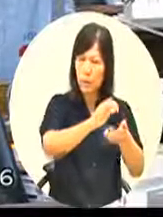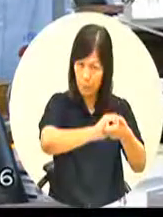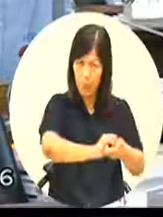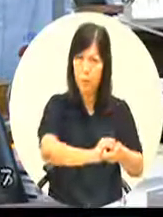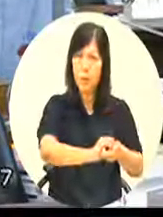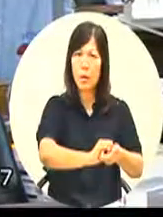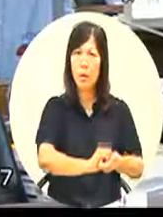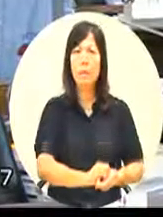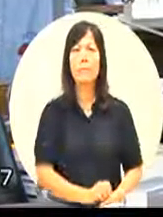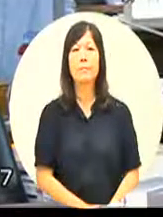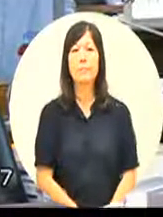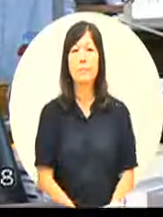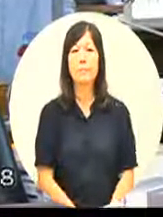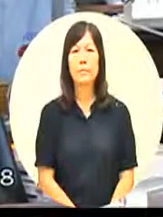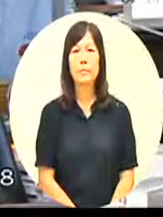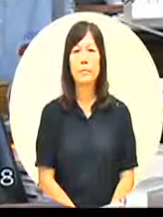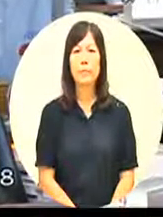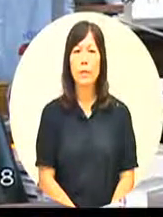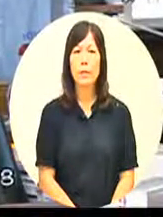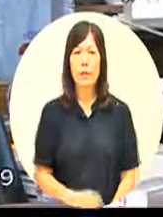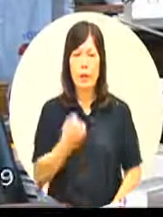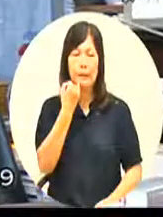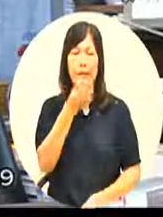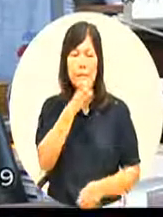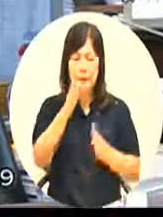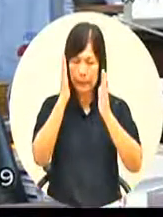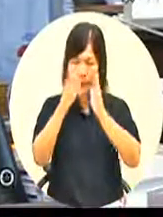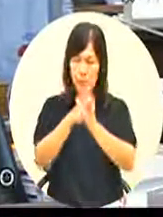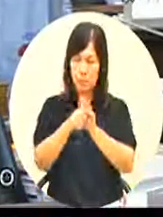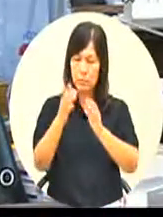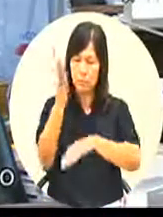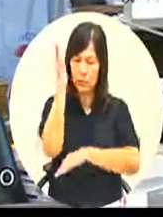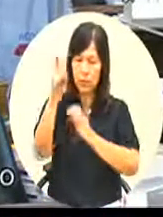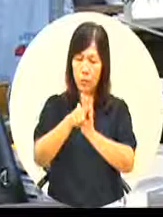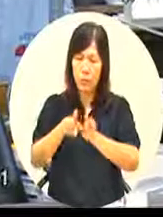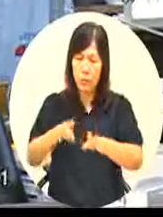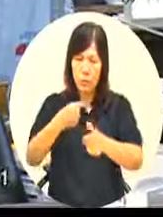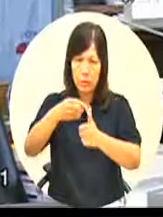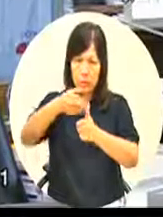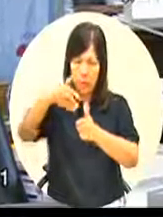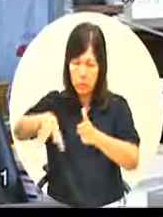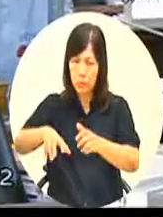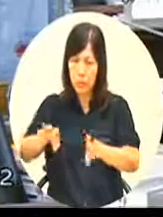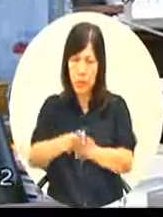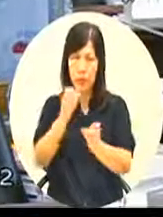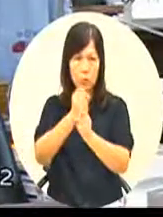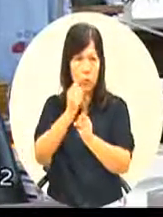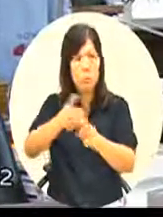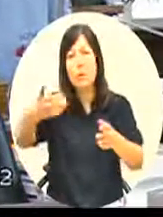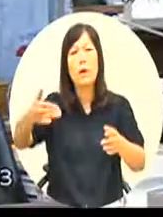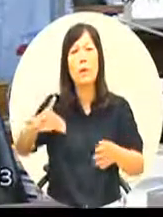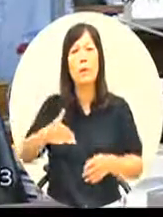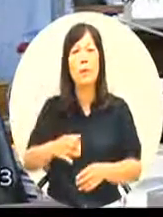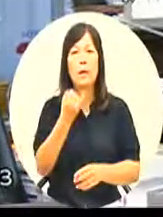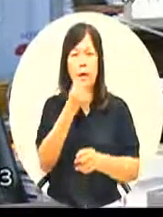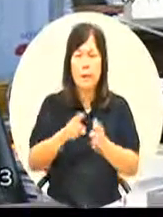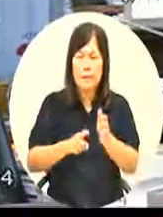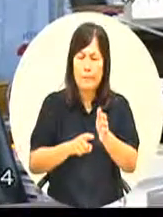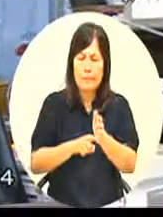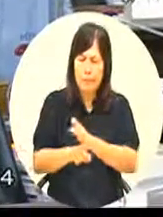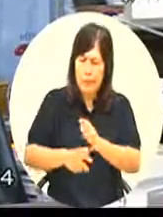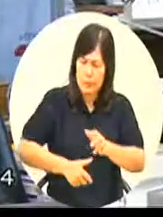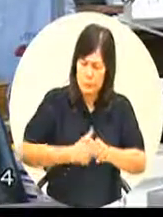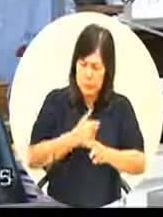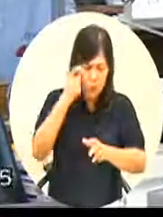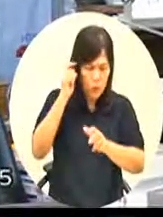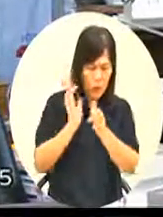个自觉嘛。但是呢，市政府教育局根本都还没有在这个方面着力诚恳愿意